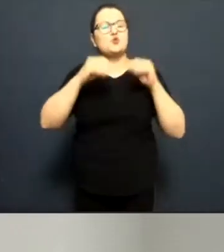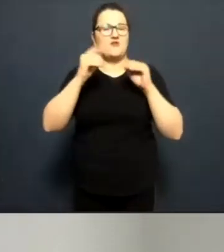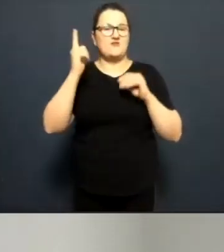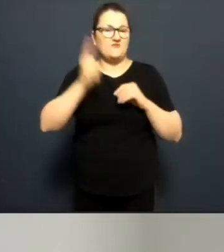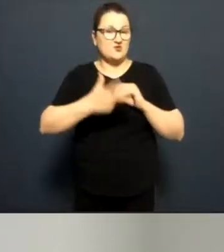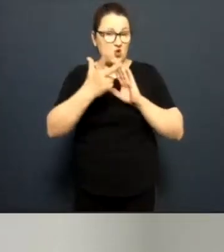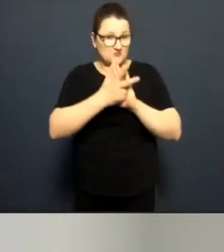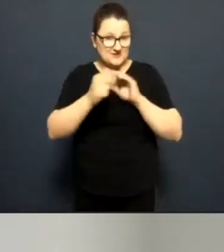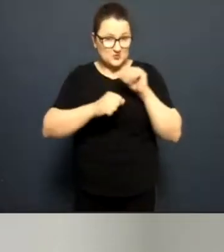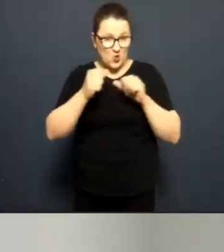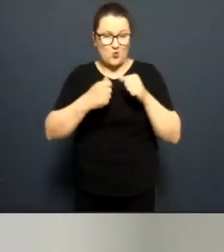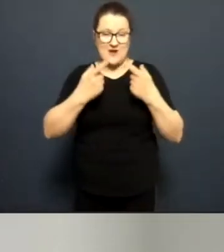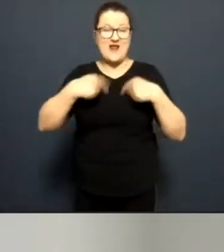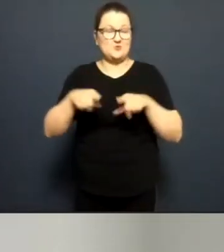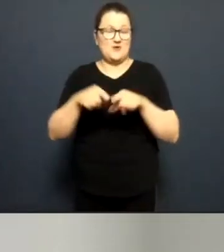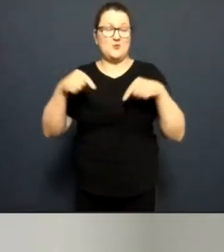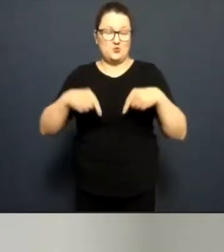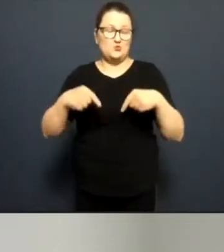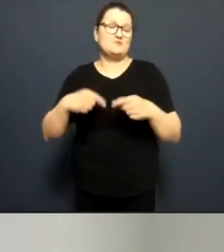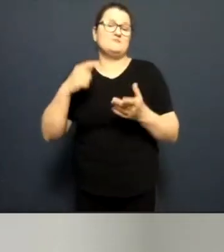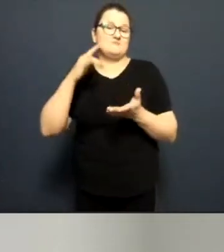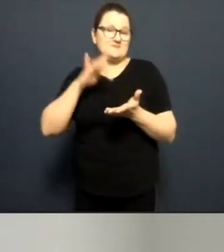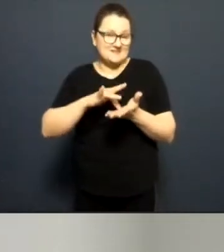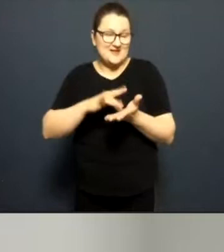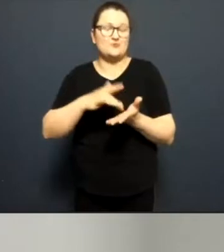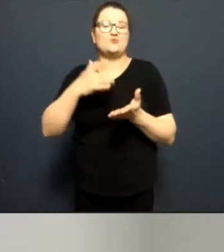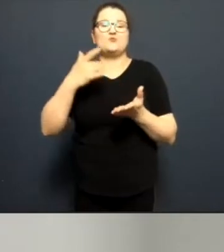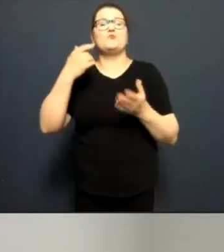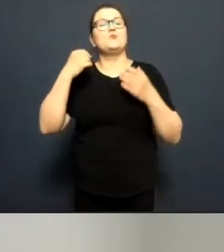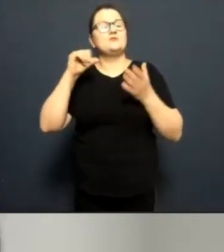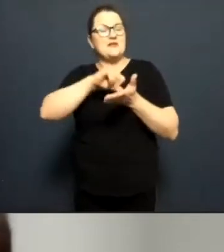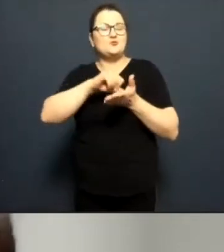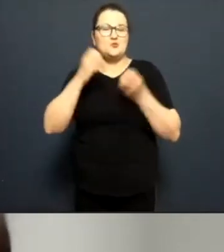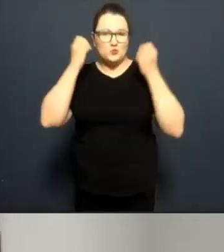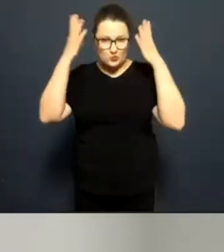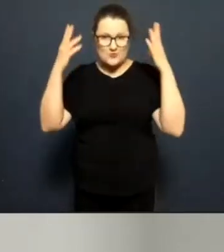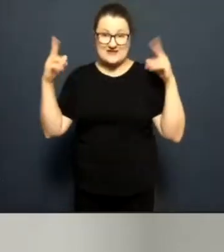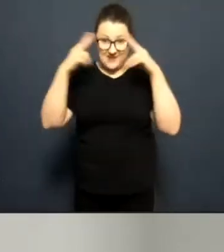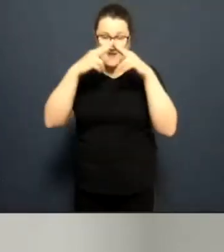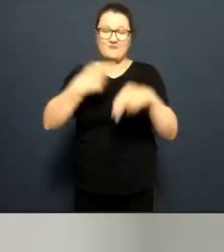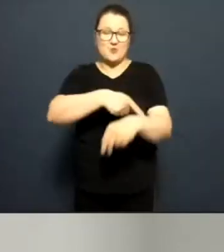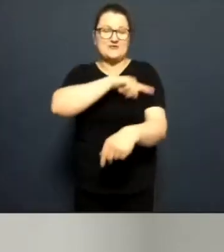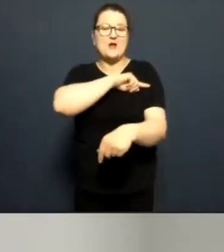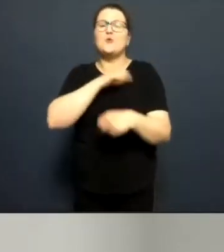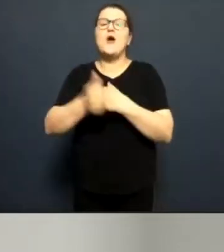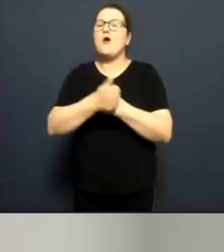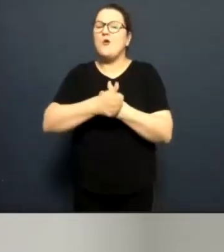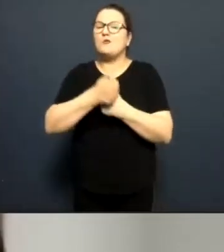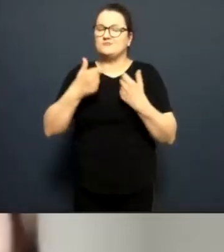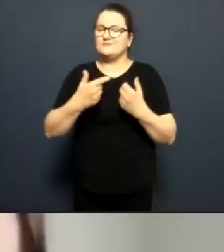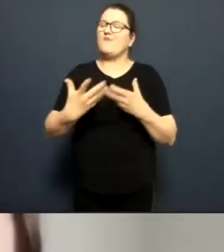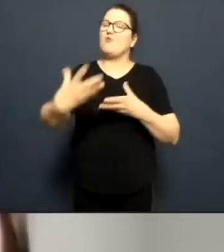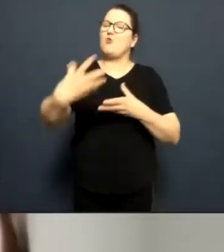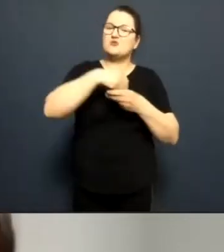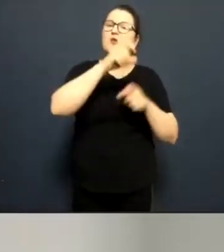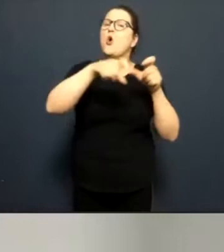realizujemy w Centrum Kultury Zamek w Poznaniu, a który polega na włączaniu osób starszych, które